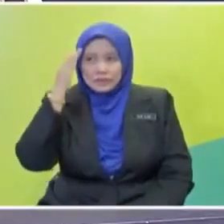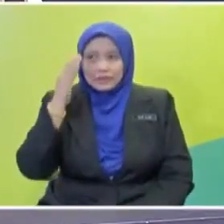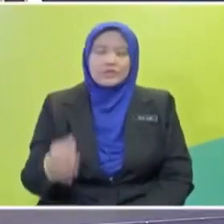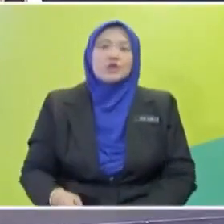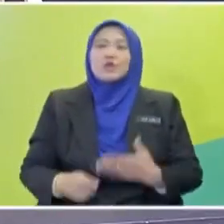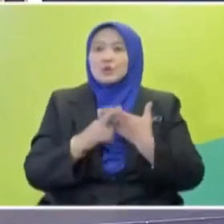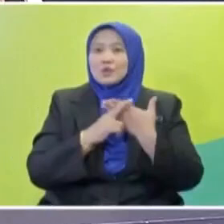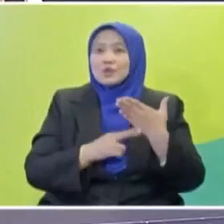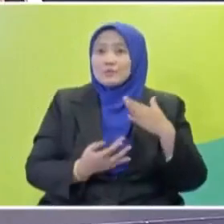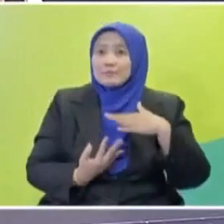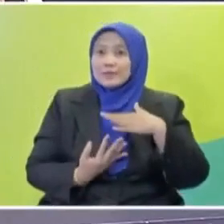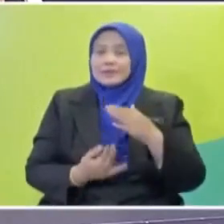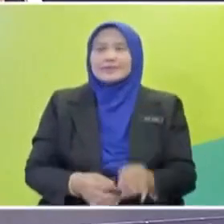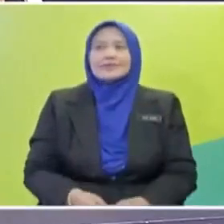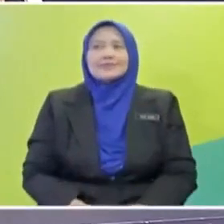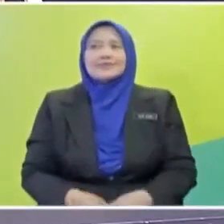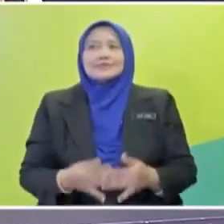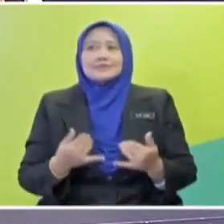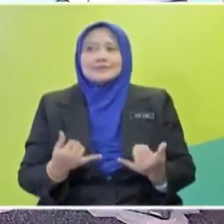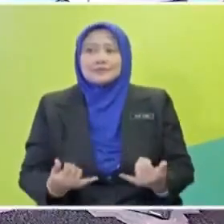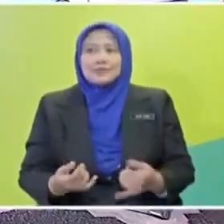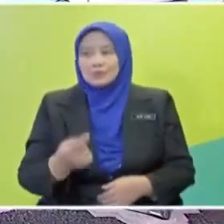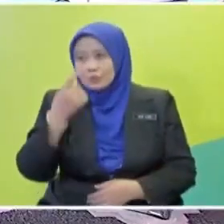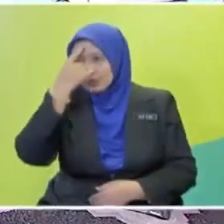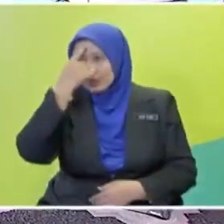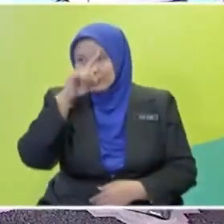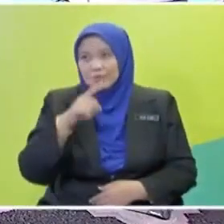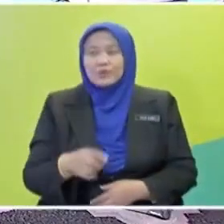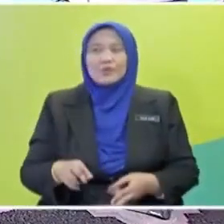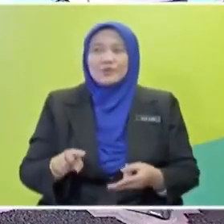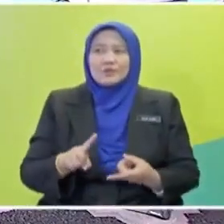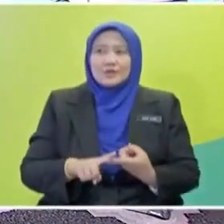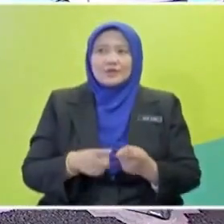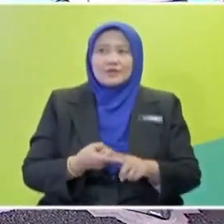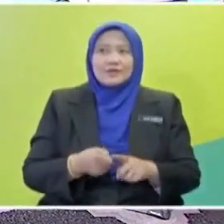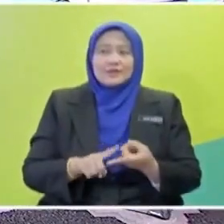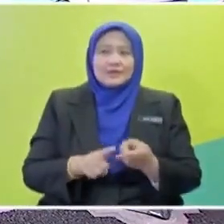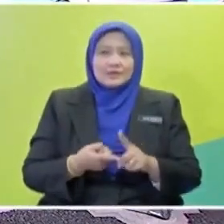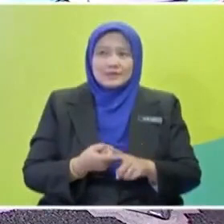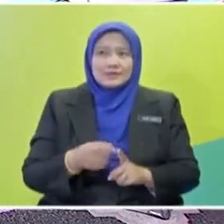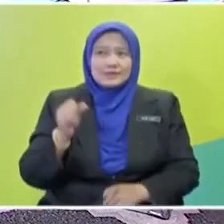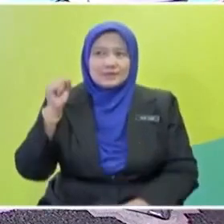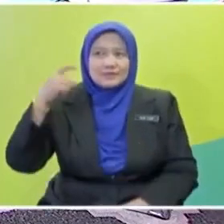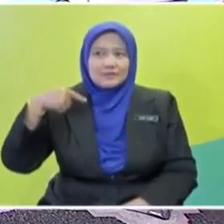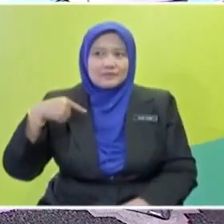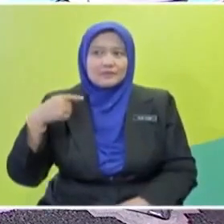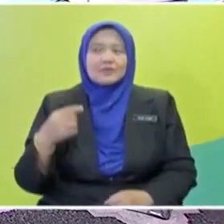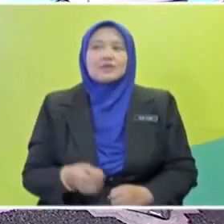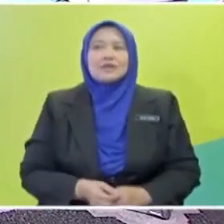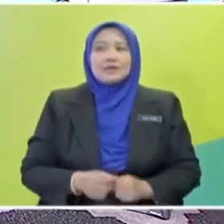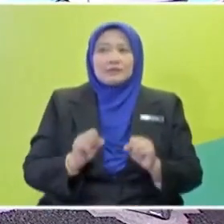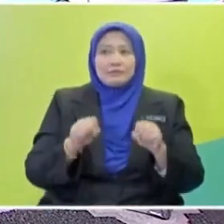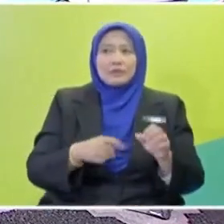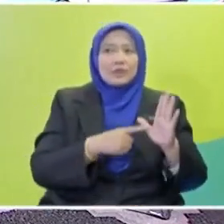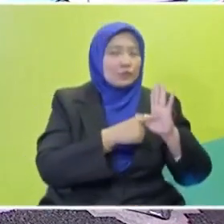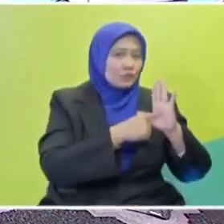Oh, okey. Saya belum tengok lagi cikgu, tapi untuk rakan-rakan saya di rumah saya nak tunjuk sedikit lah. Ah, boleh. Ini dia lah kerangka